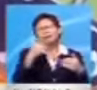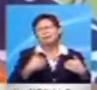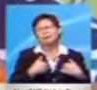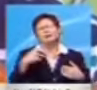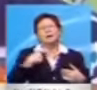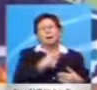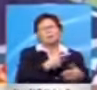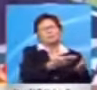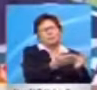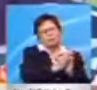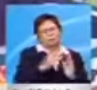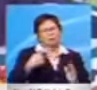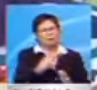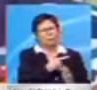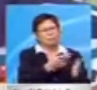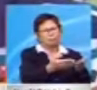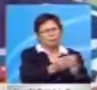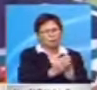Mintalah